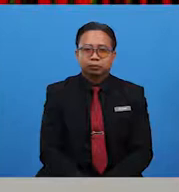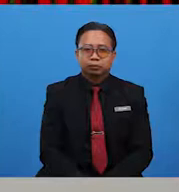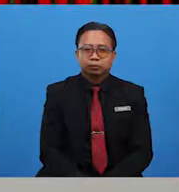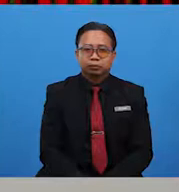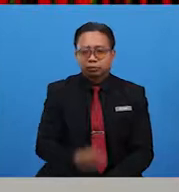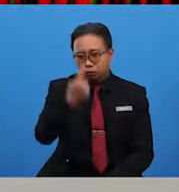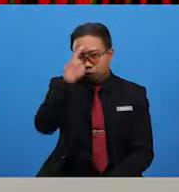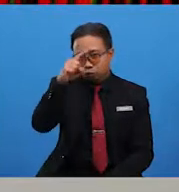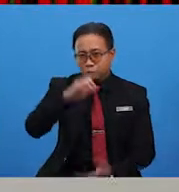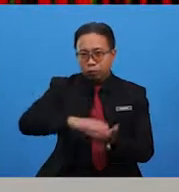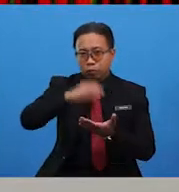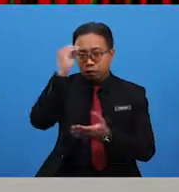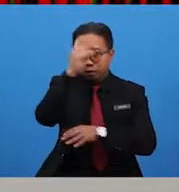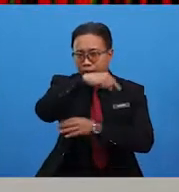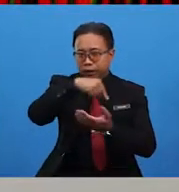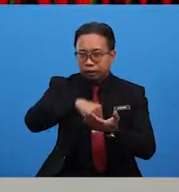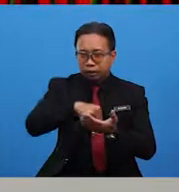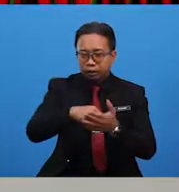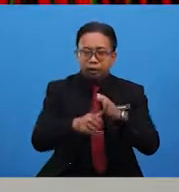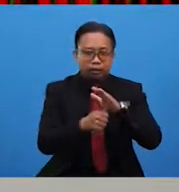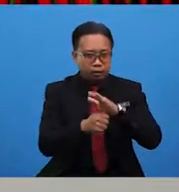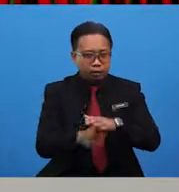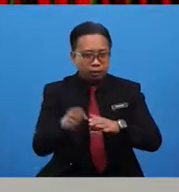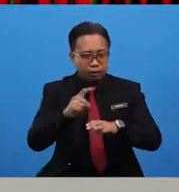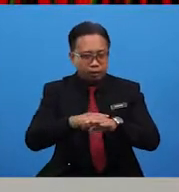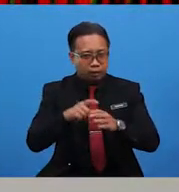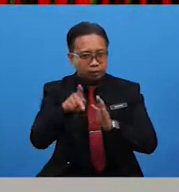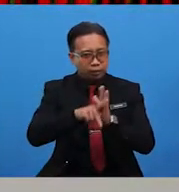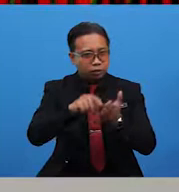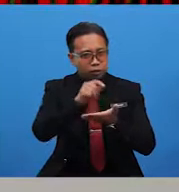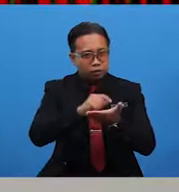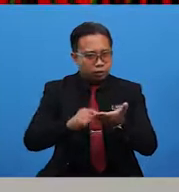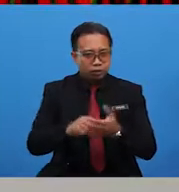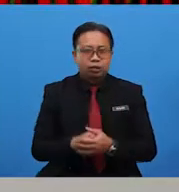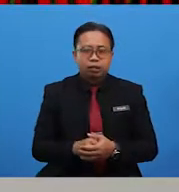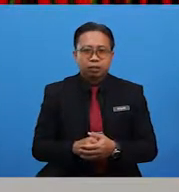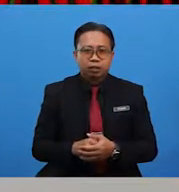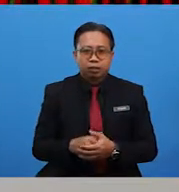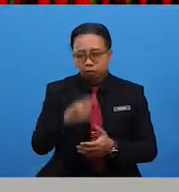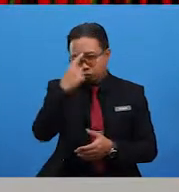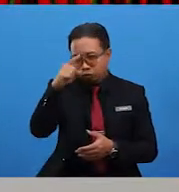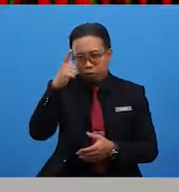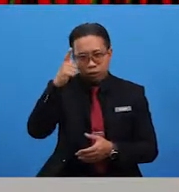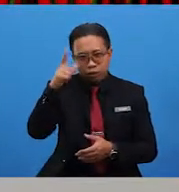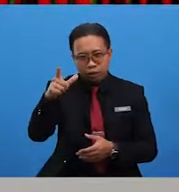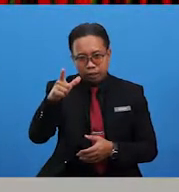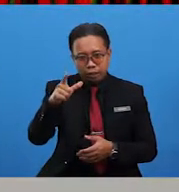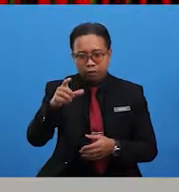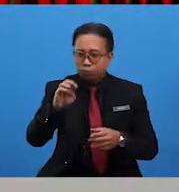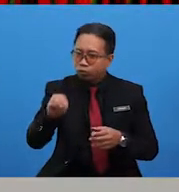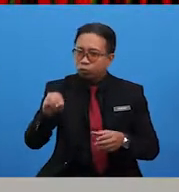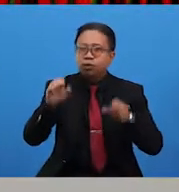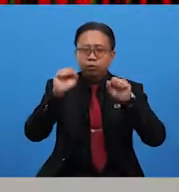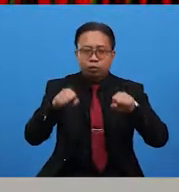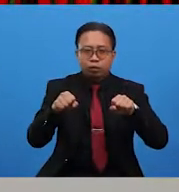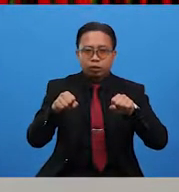untuk pembelajaran hari ini penekanan penulisan kertas dan Project kajian adalah untuk melihat kebolehan pelajar